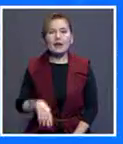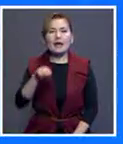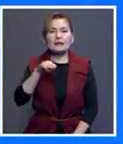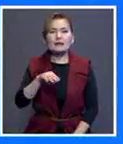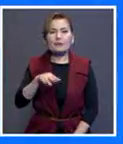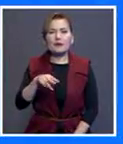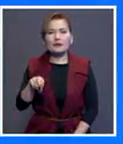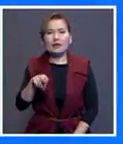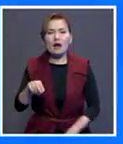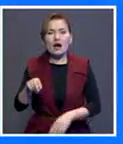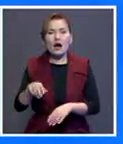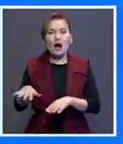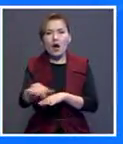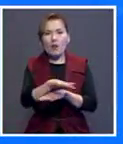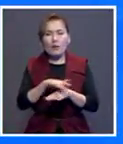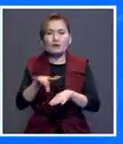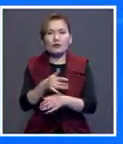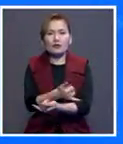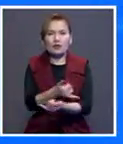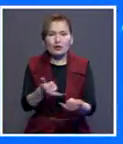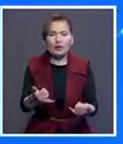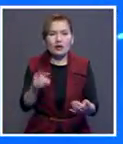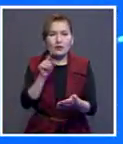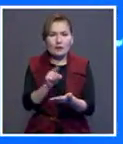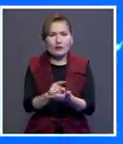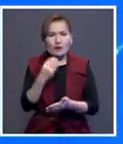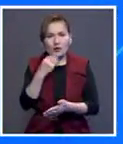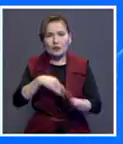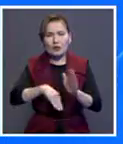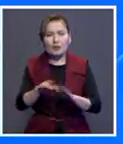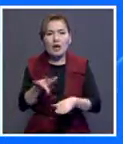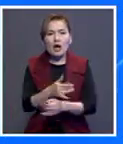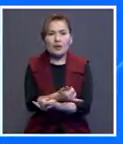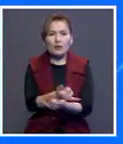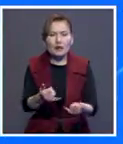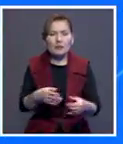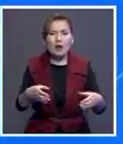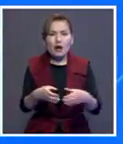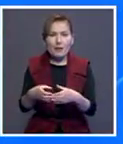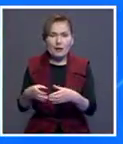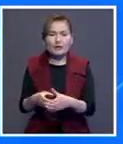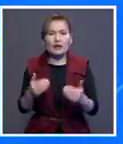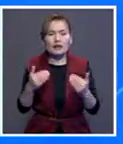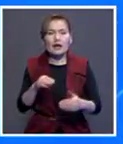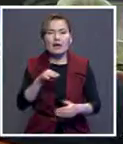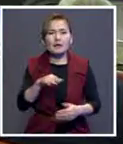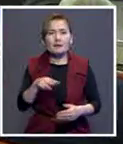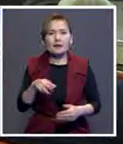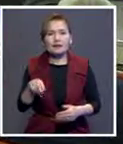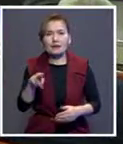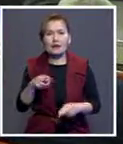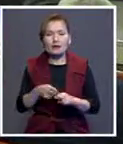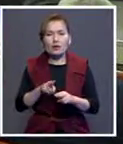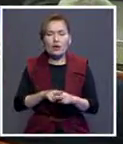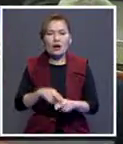тмд аумағында қызмет көрсету түрлері еркін саудаға түсуі тиіс. Яғни қызмет көрсету саласындағы компаниялар енді тмд-ның кез келген еліне